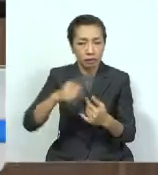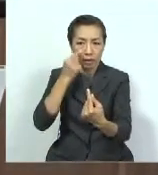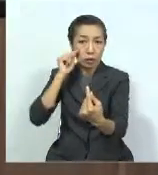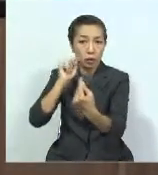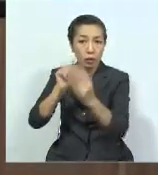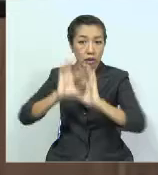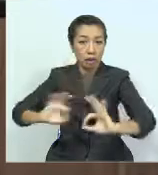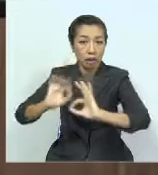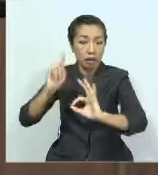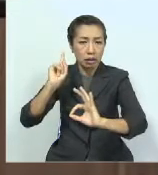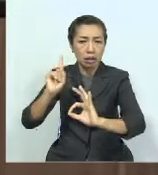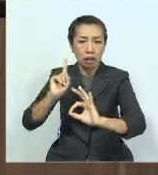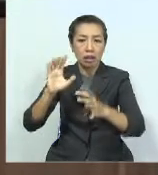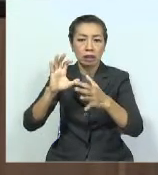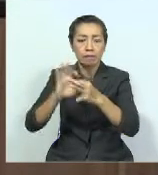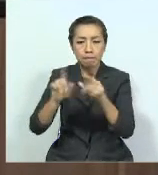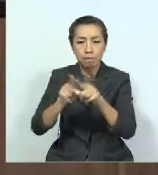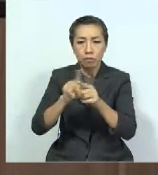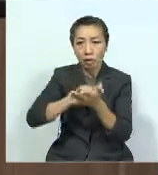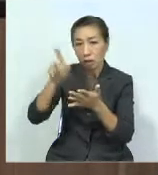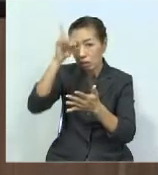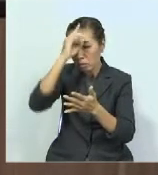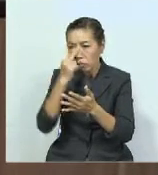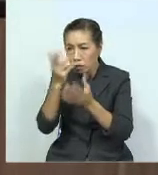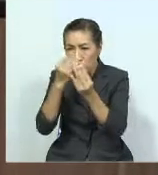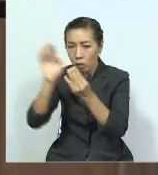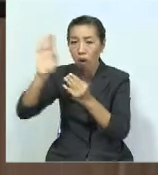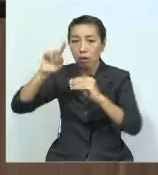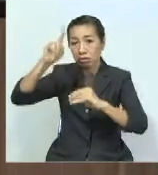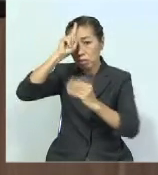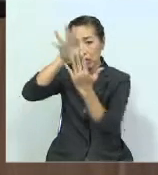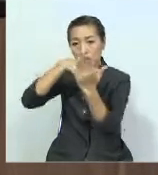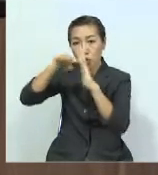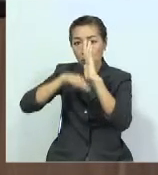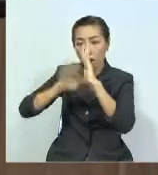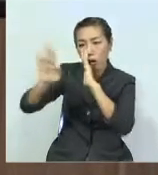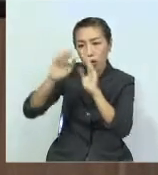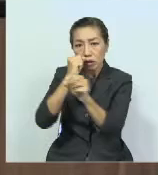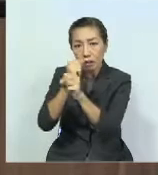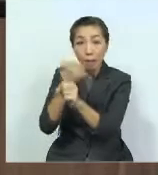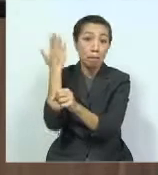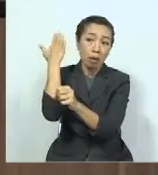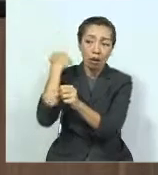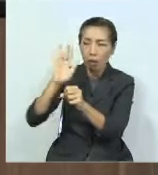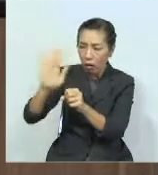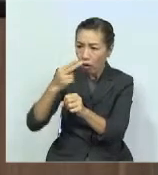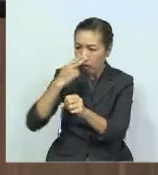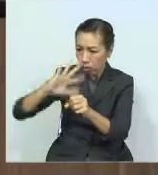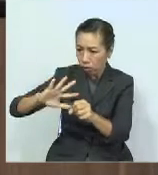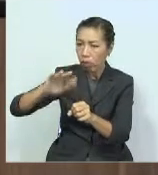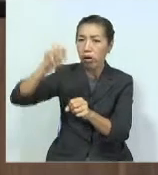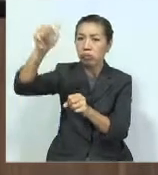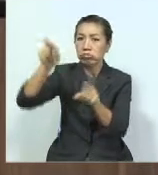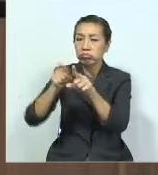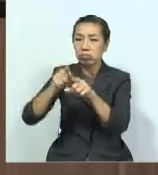ของการไปเรียนรู้ในเรื่องของนโยบายที่เยอรมันปฏิบัติในช่วงที่ผ่านมาทำให้เยอรมันเนี่ยเ